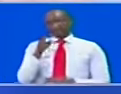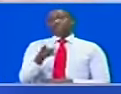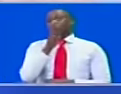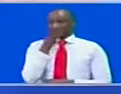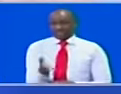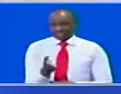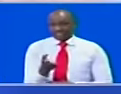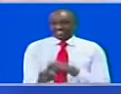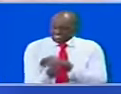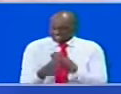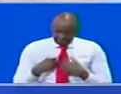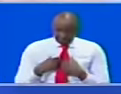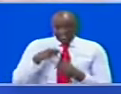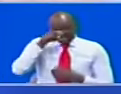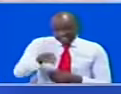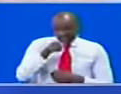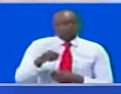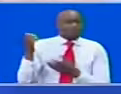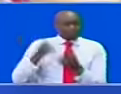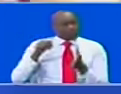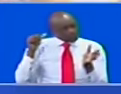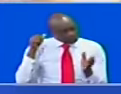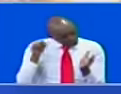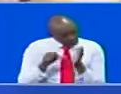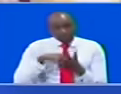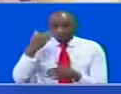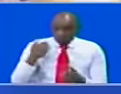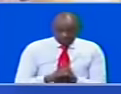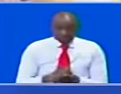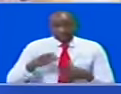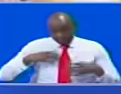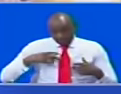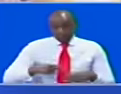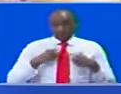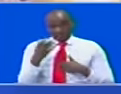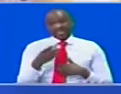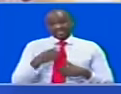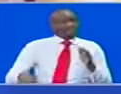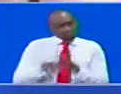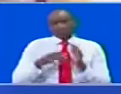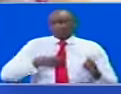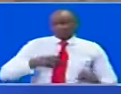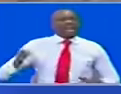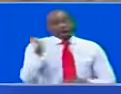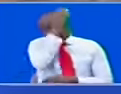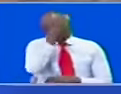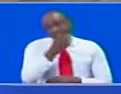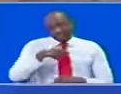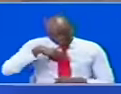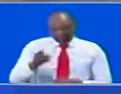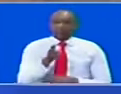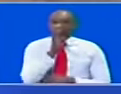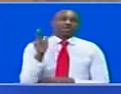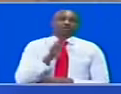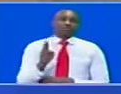hatari, ambayo ni chimbuko la ugomvi wakati mwingine. Wenyeji wakilazimika kuwafukuza wakimbizi ili angalau wanywe